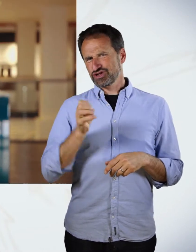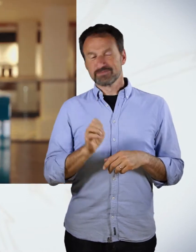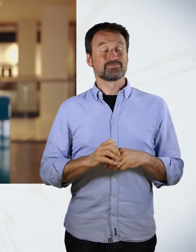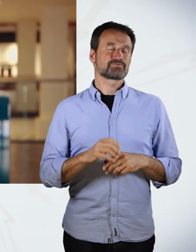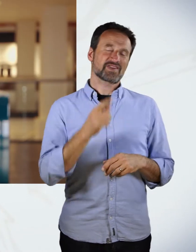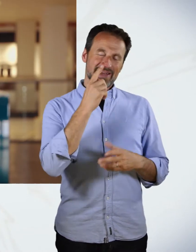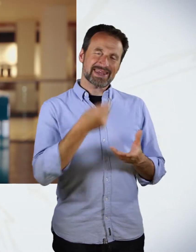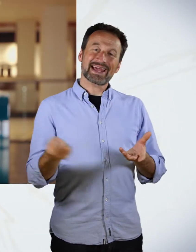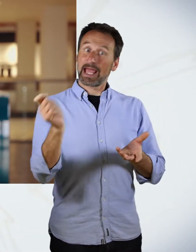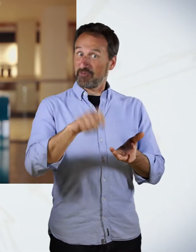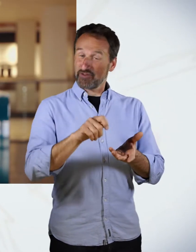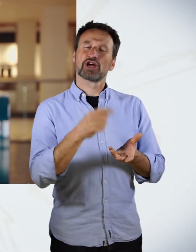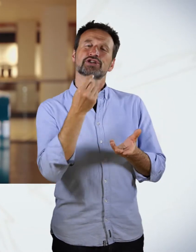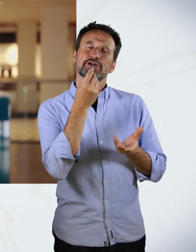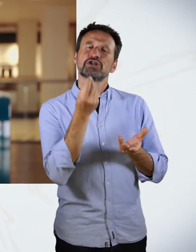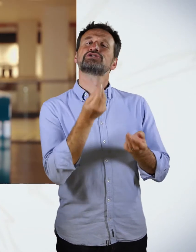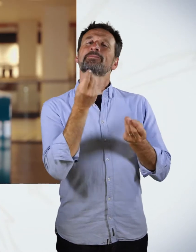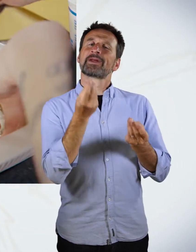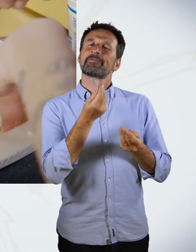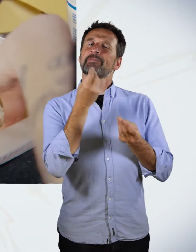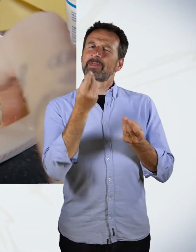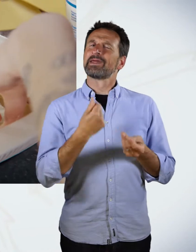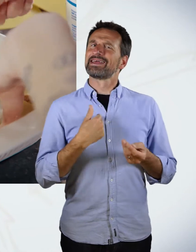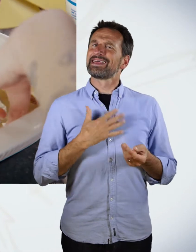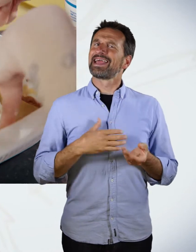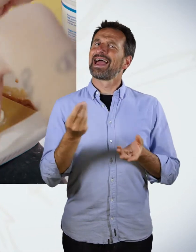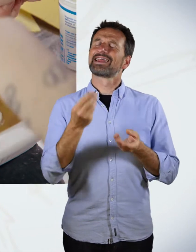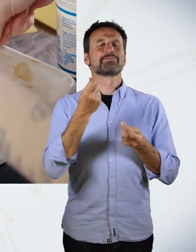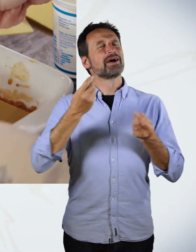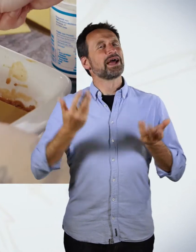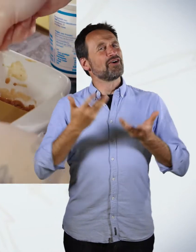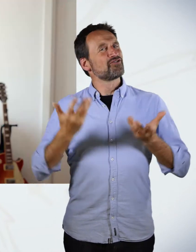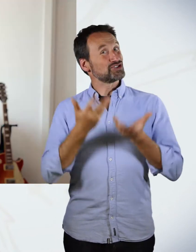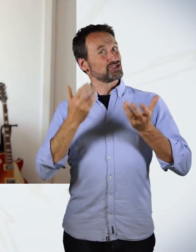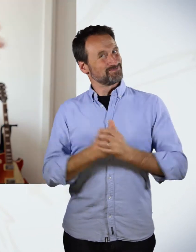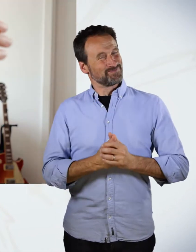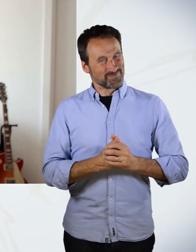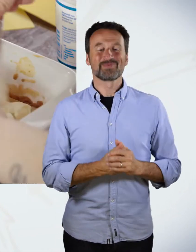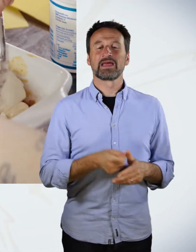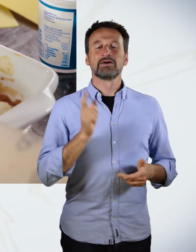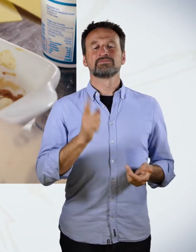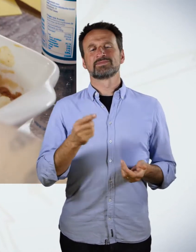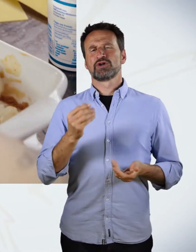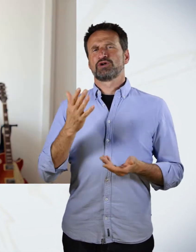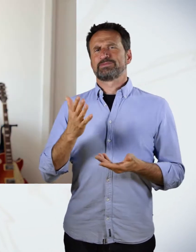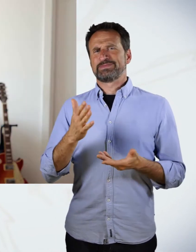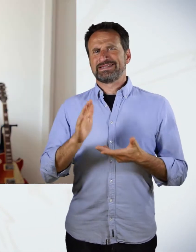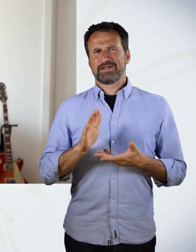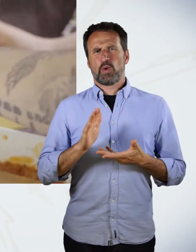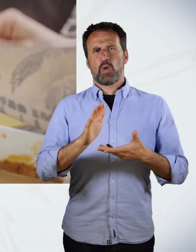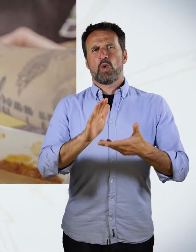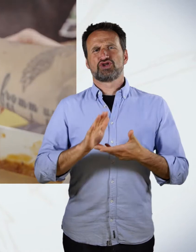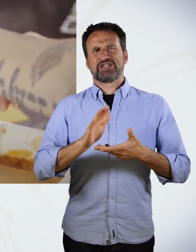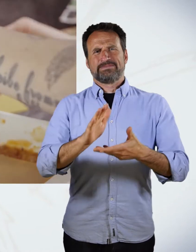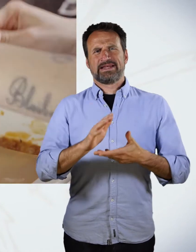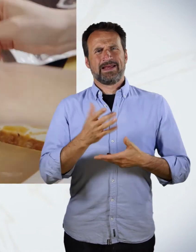Auch so bei Aufläufen. Wenn ihr Aufläufe macht, knallt ein bisschen Creme Fraiche drin. Das macht die Sache gleich viel frischer. Hier, du müsstest von dem noch ein bisschen hochschieben. Ich